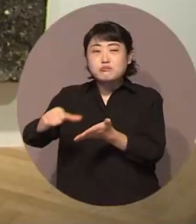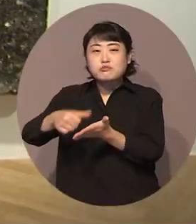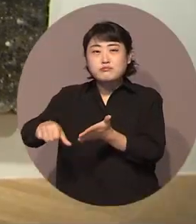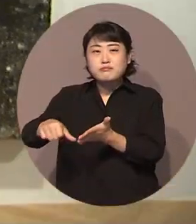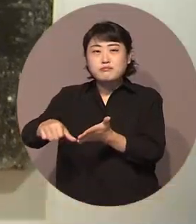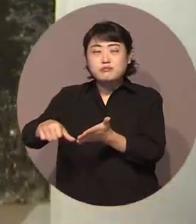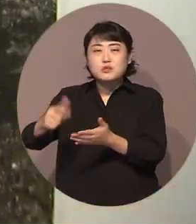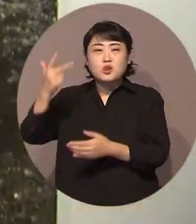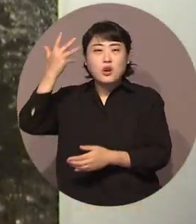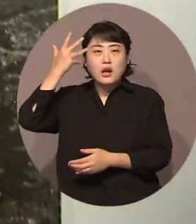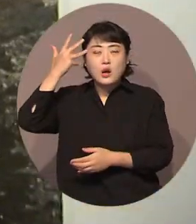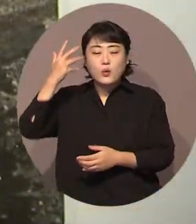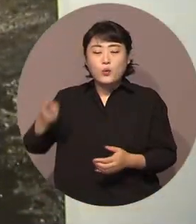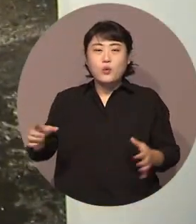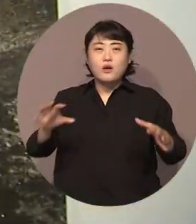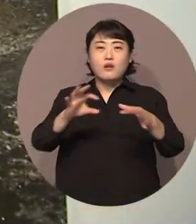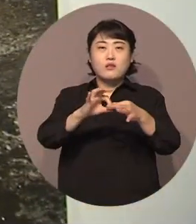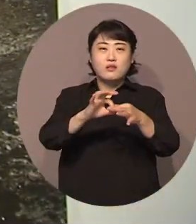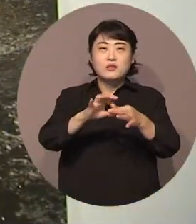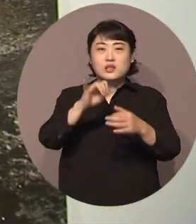작품 철학과도 연결되어 있습니다